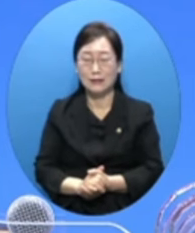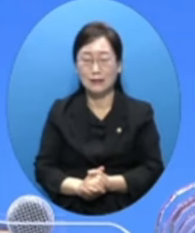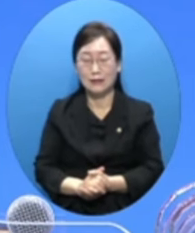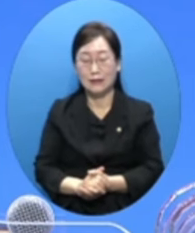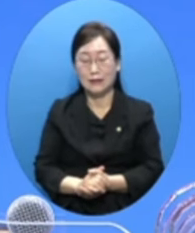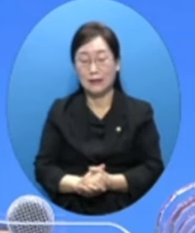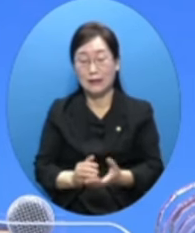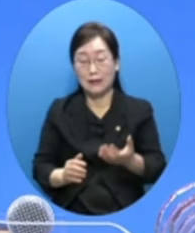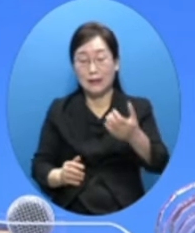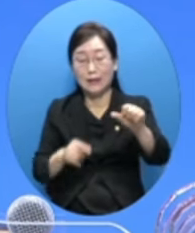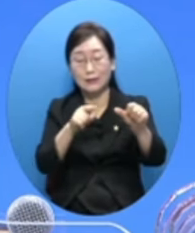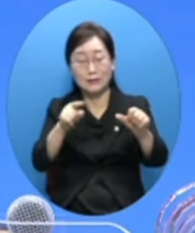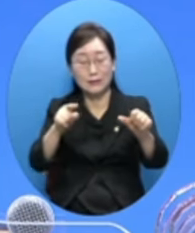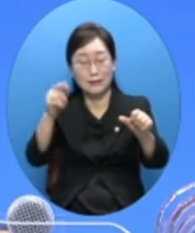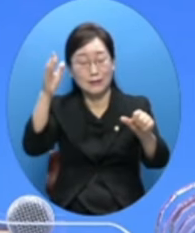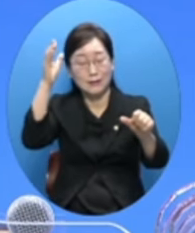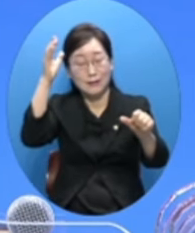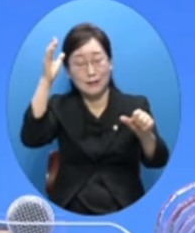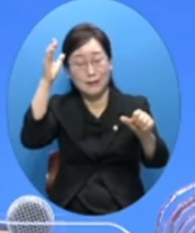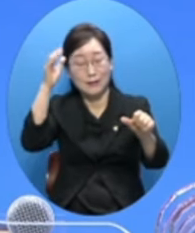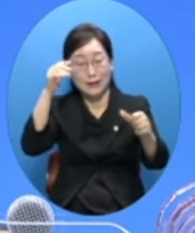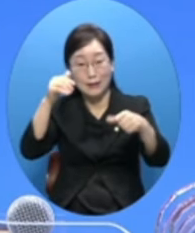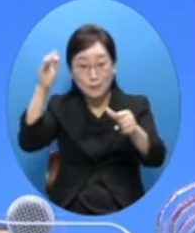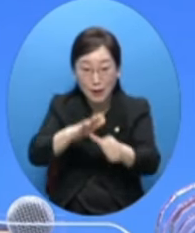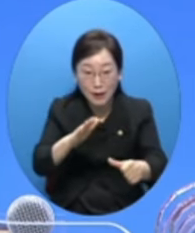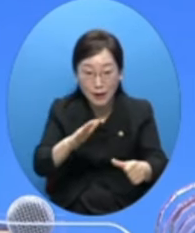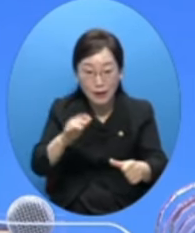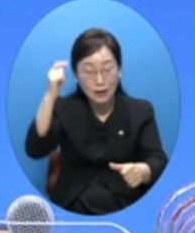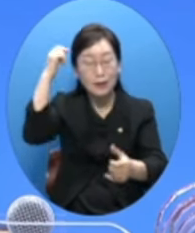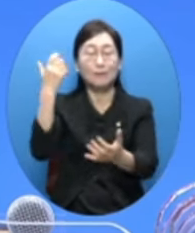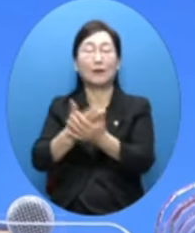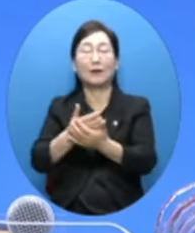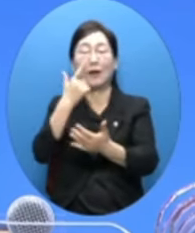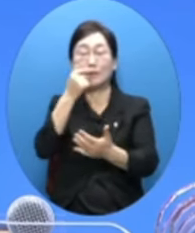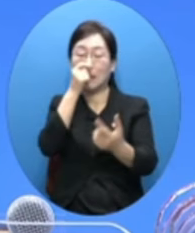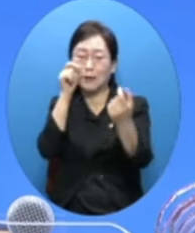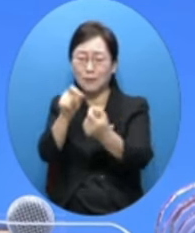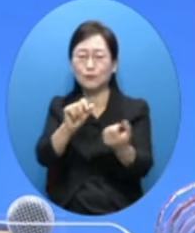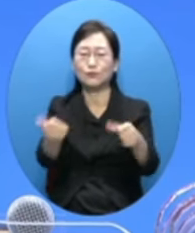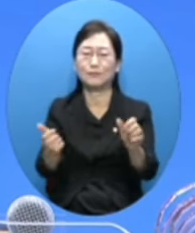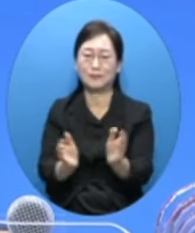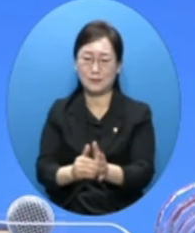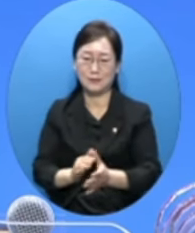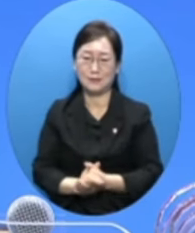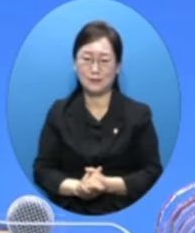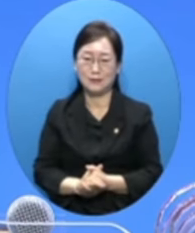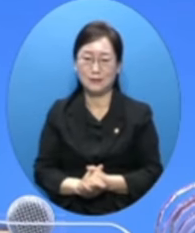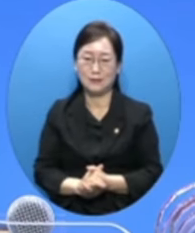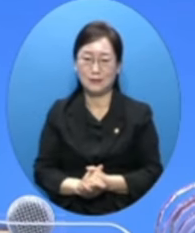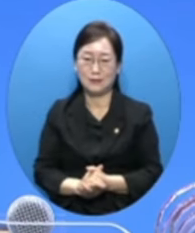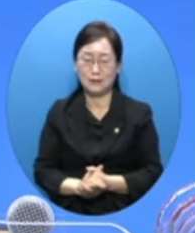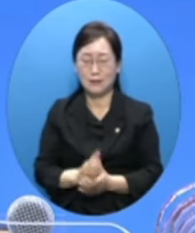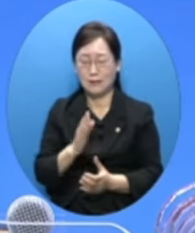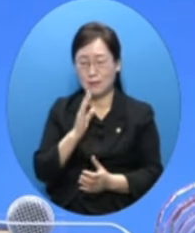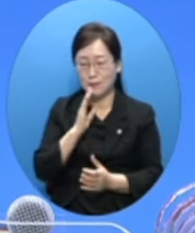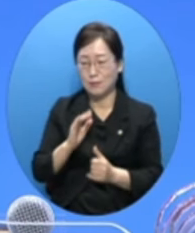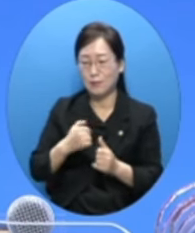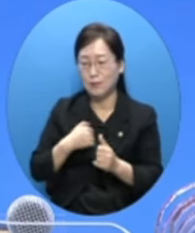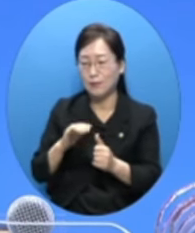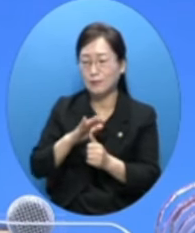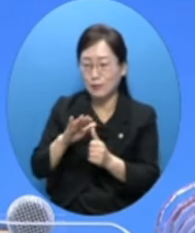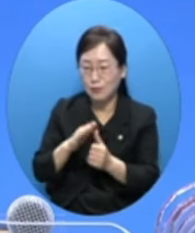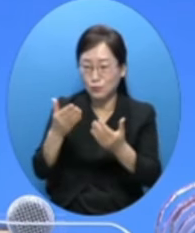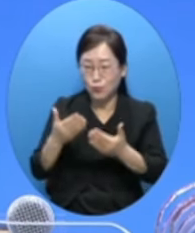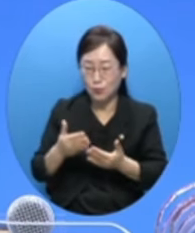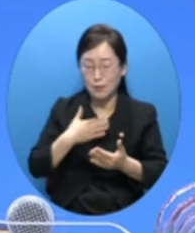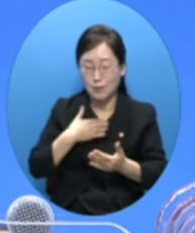아들에게 큰 기대를 걸었던 아버님이 충격을 받고 얼마 있지 않아서 아버님이 세상을 떠났습니다. 그렇게 자기를 사랑하고 자기가